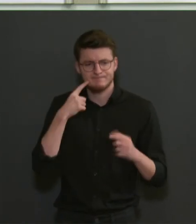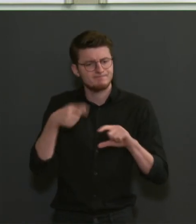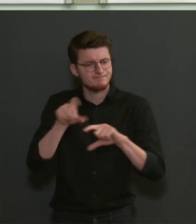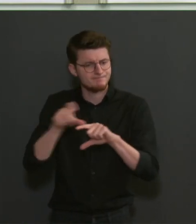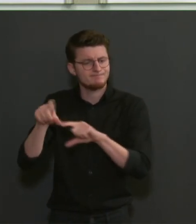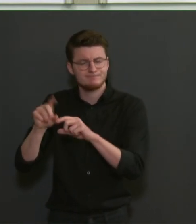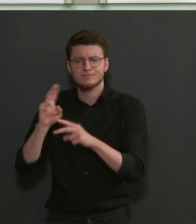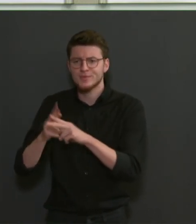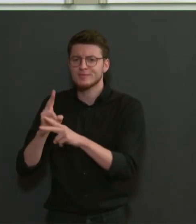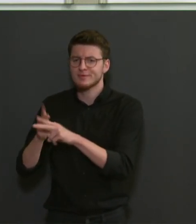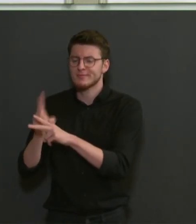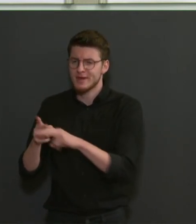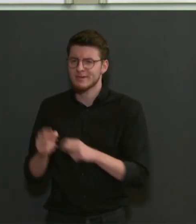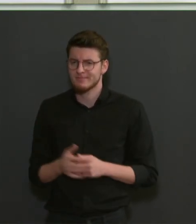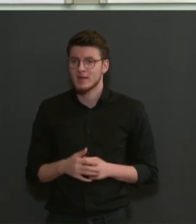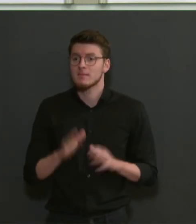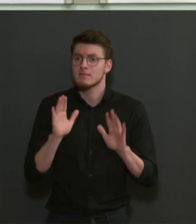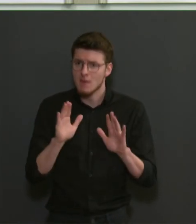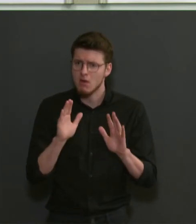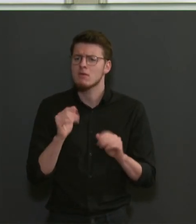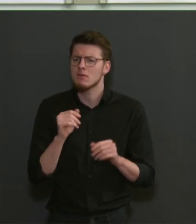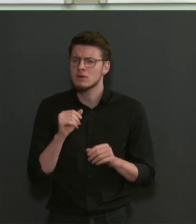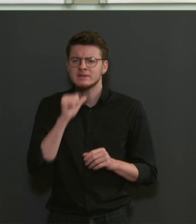Het aantal stijgt wel minder snel.